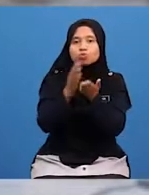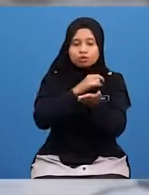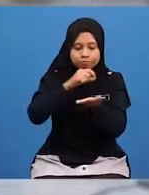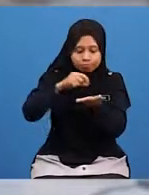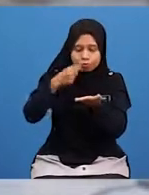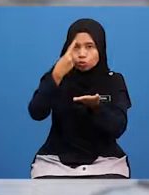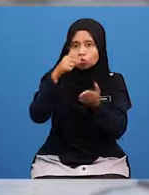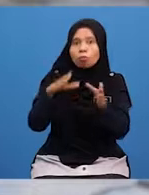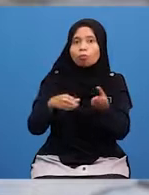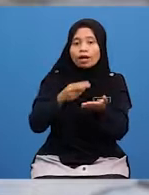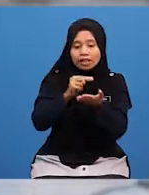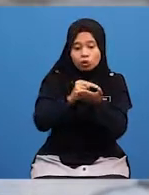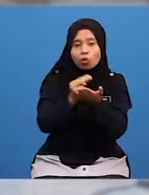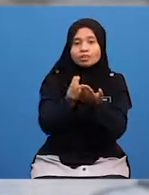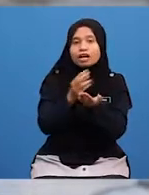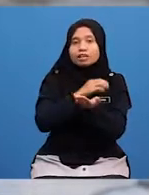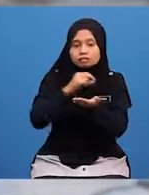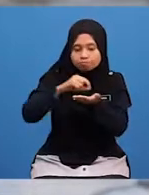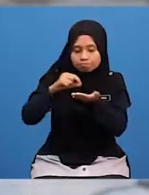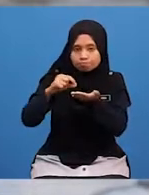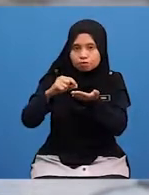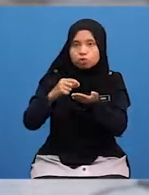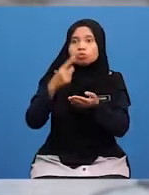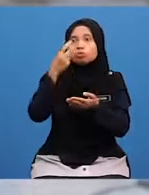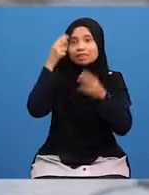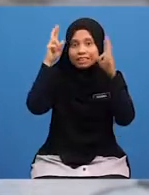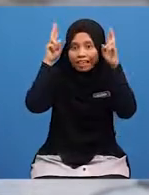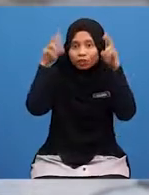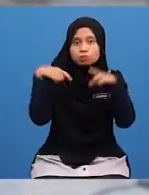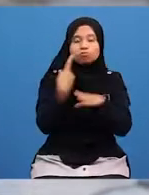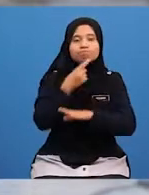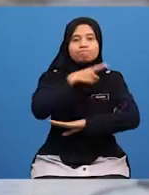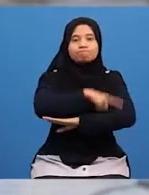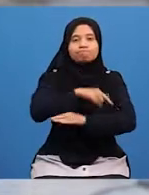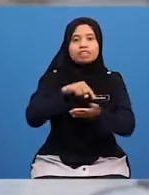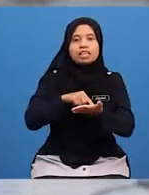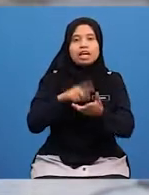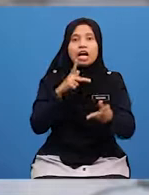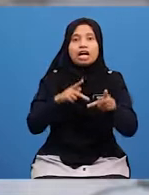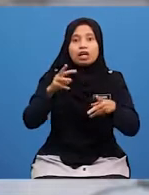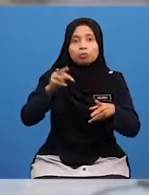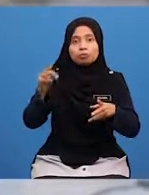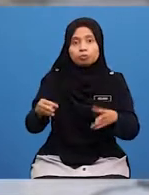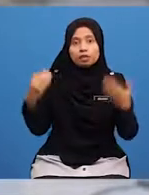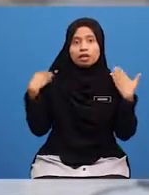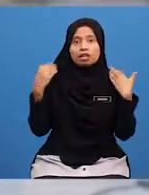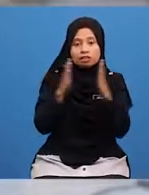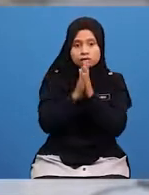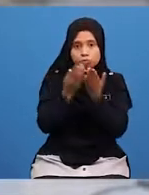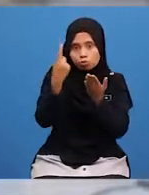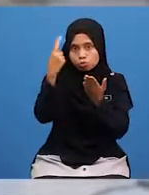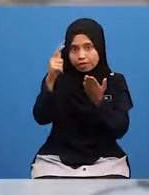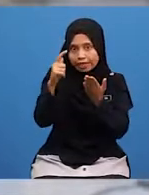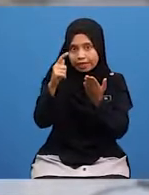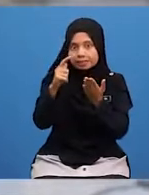nota dan catatan tentang topik kita pada hari ini. Sekiranya murid-murid mempunyai buku teks Pendidikan